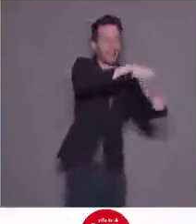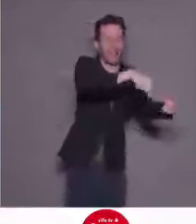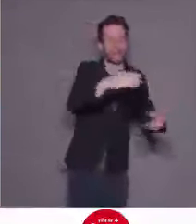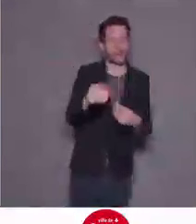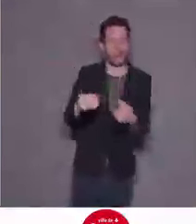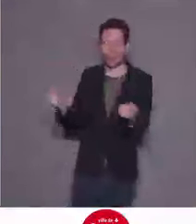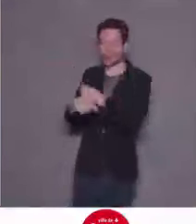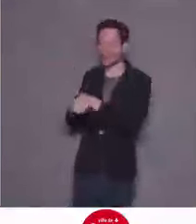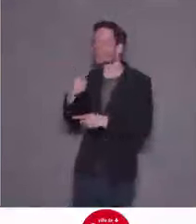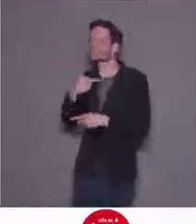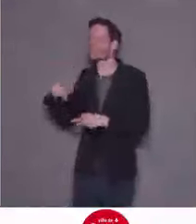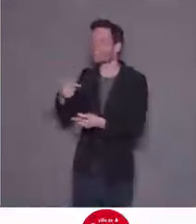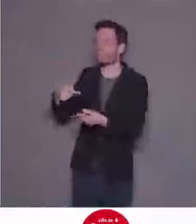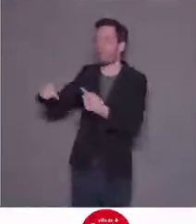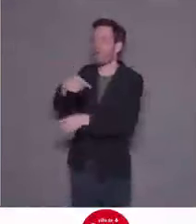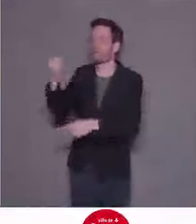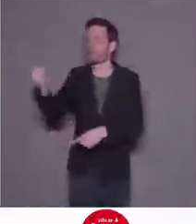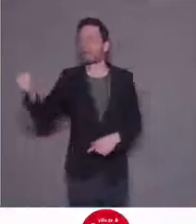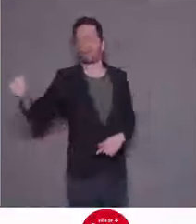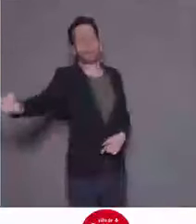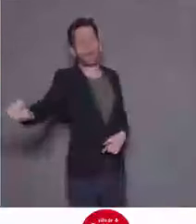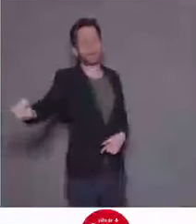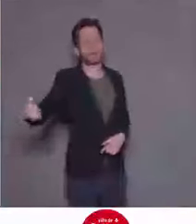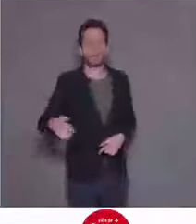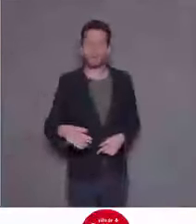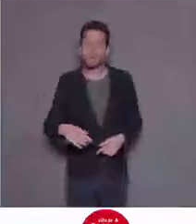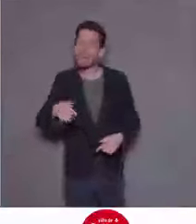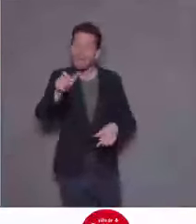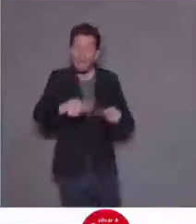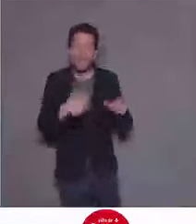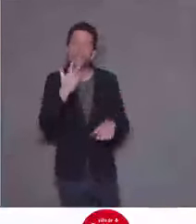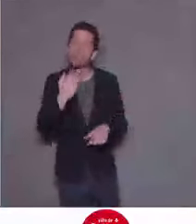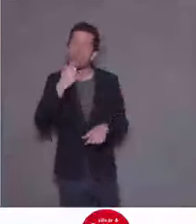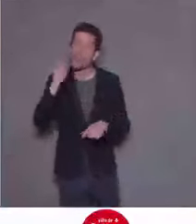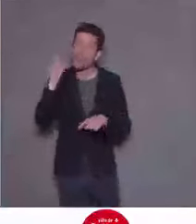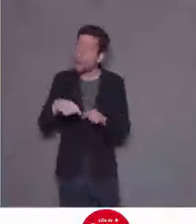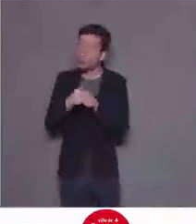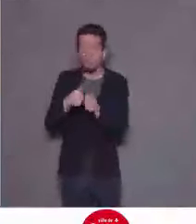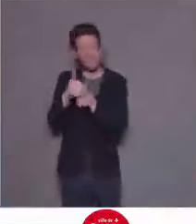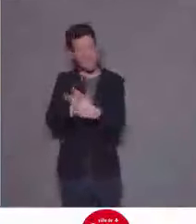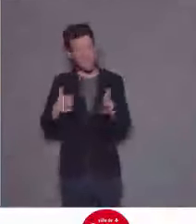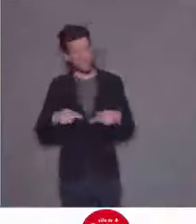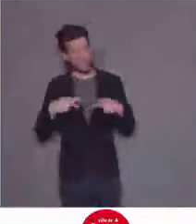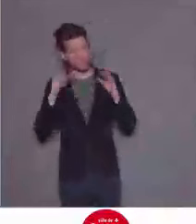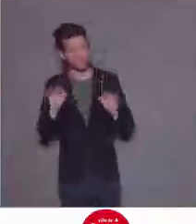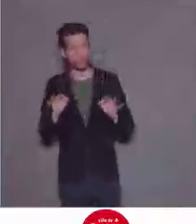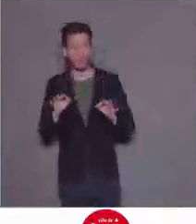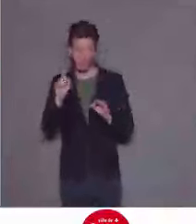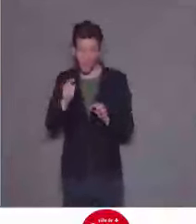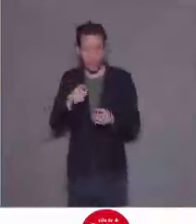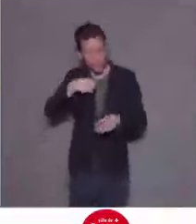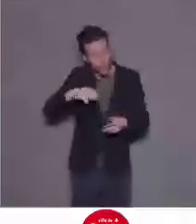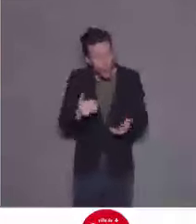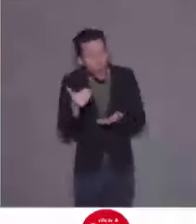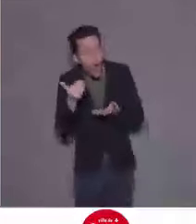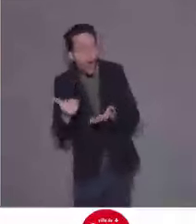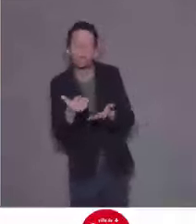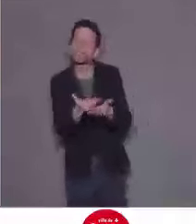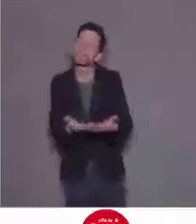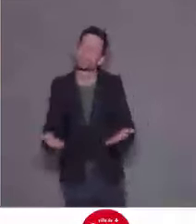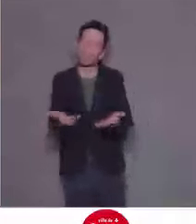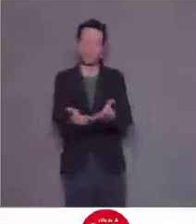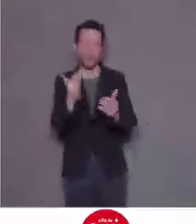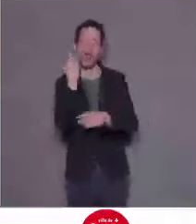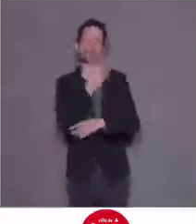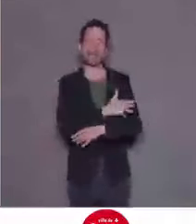attendre de nos concitoyens qu'ils respectent leur cadre de vie, nous devons leur offrir un écran et les moyens de le préserver.